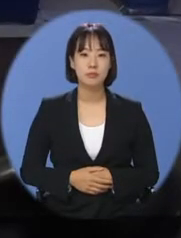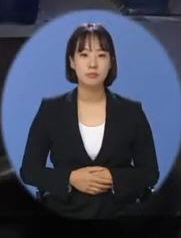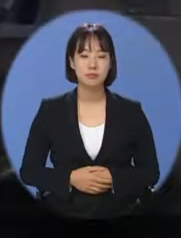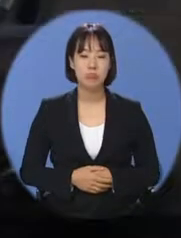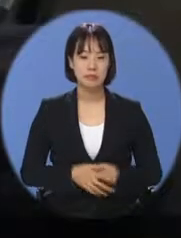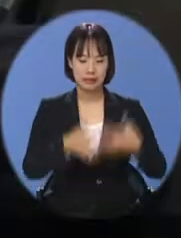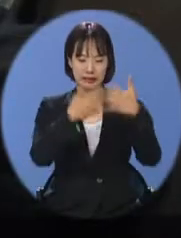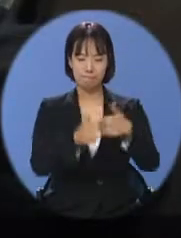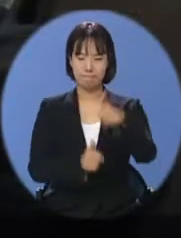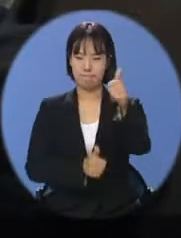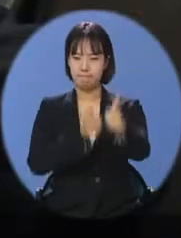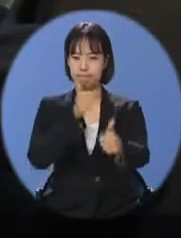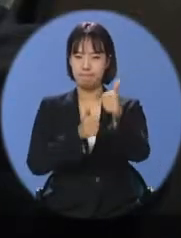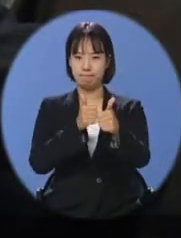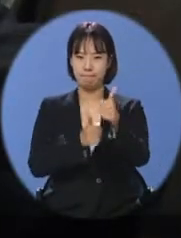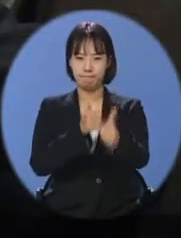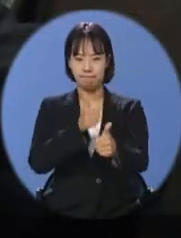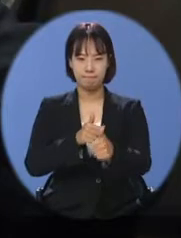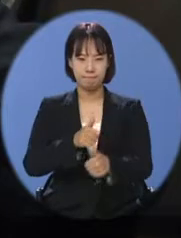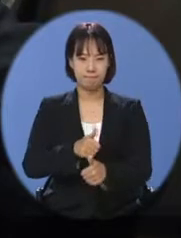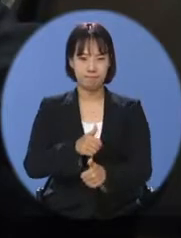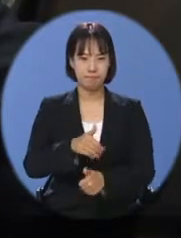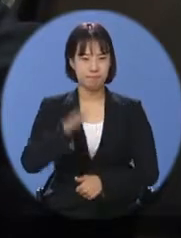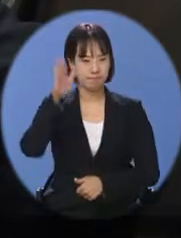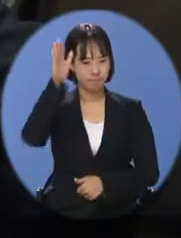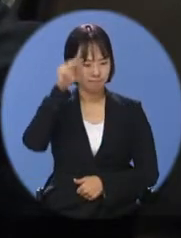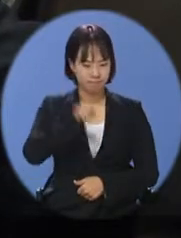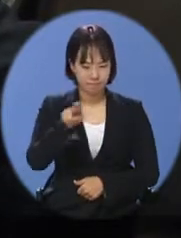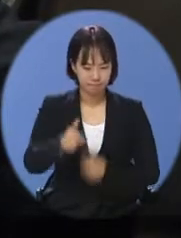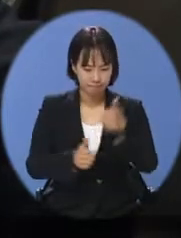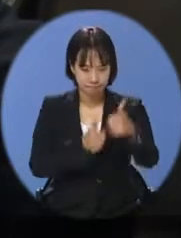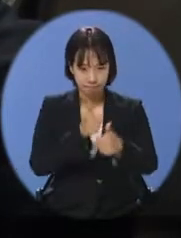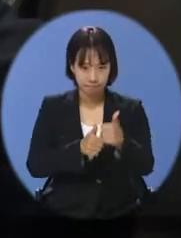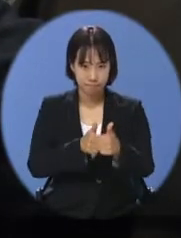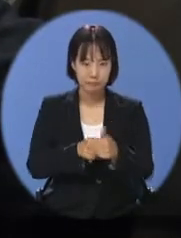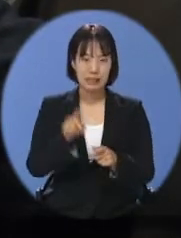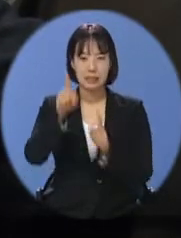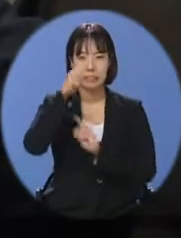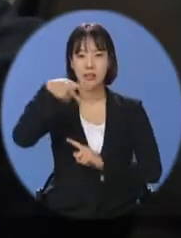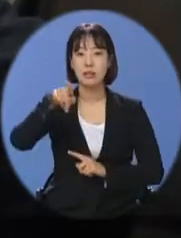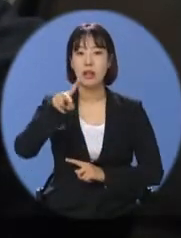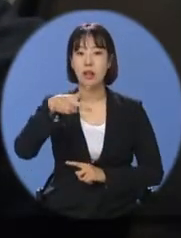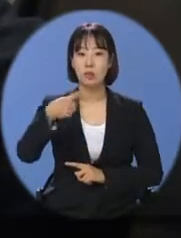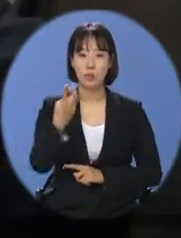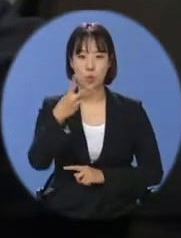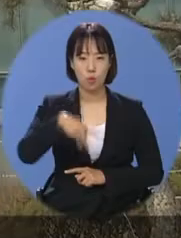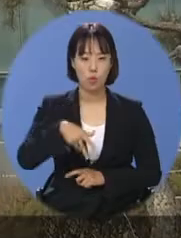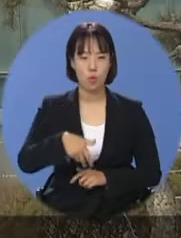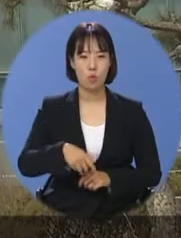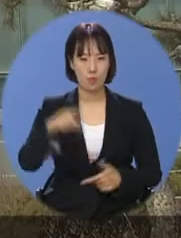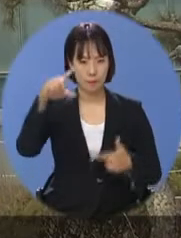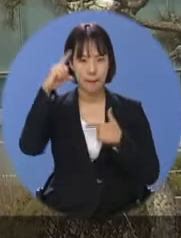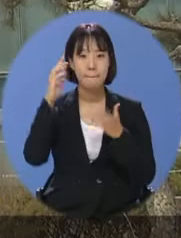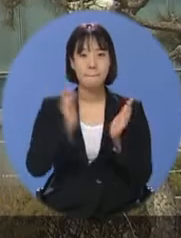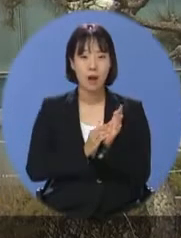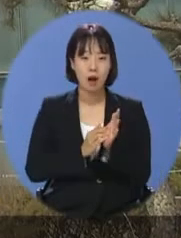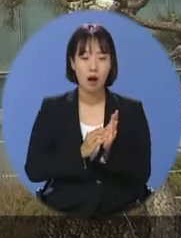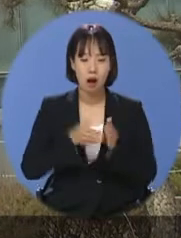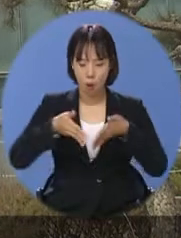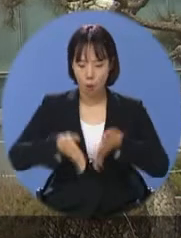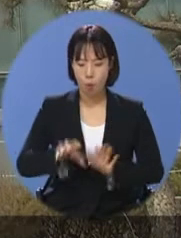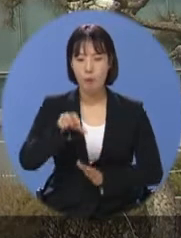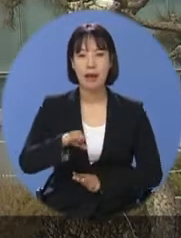인공지능 알파고를 상대로 세계의 대국을 펼쳤던 이세돌 구단. 이 구단은 한국 바둑을 이끄는 천재 기사로 통합니다. 이 구단의